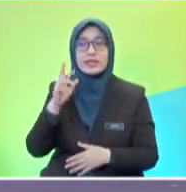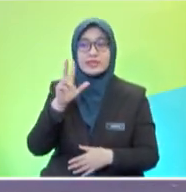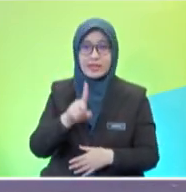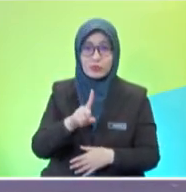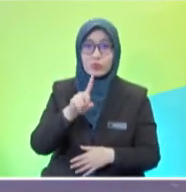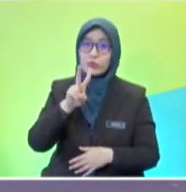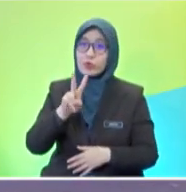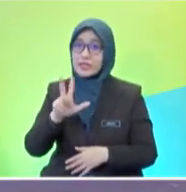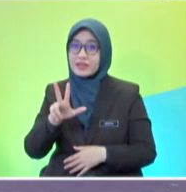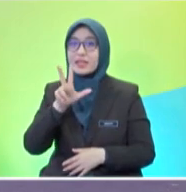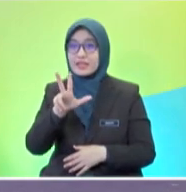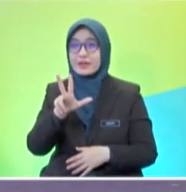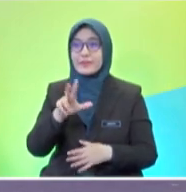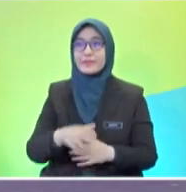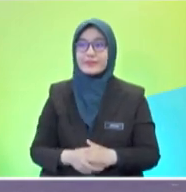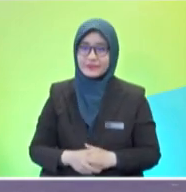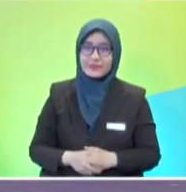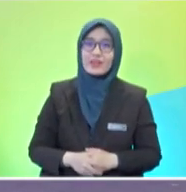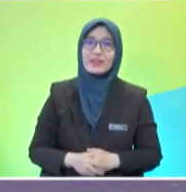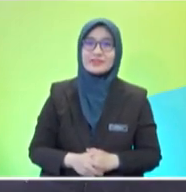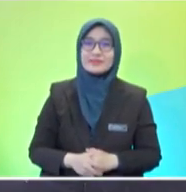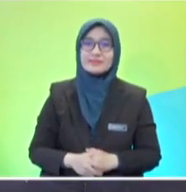dua tiga